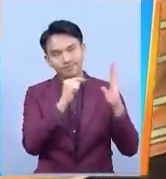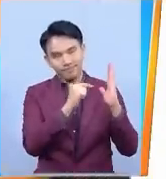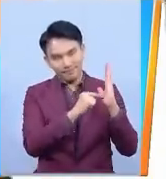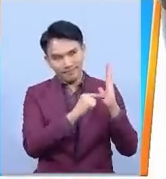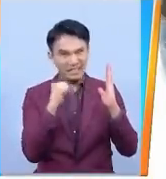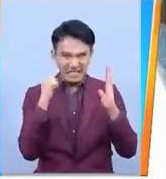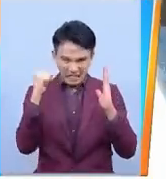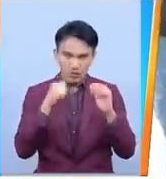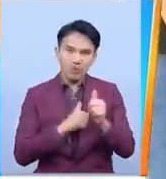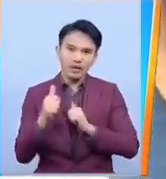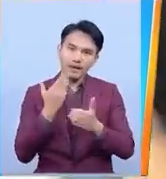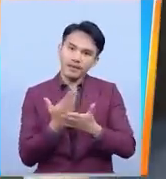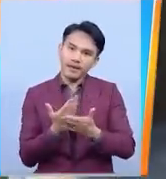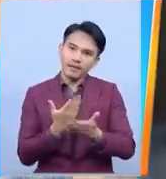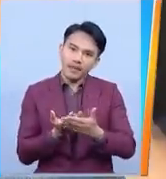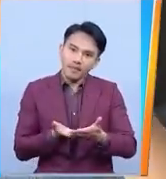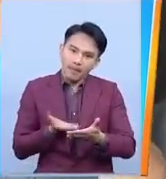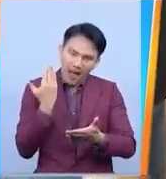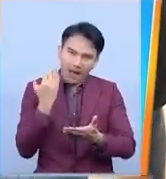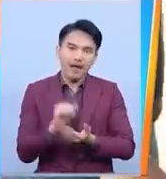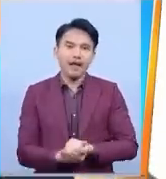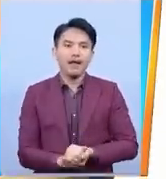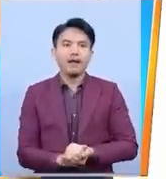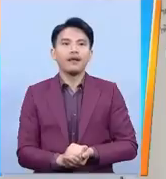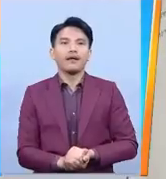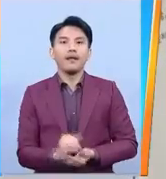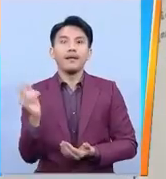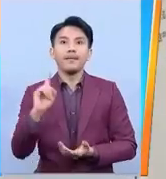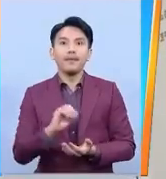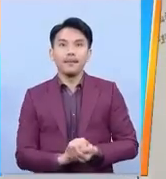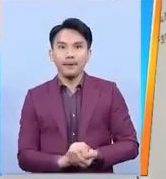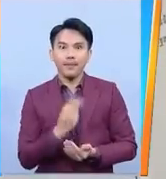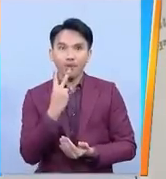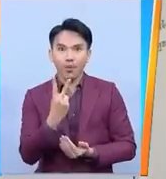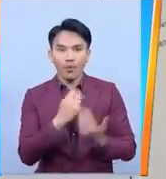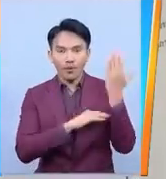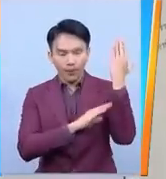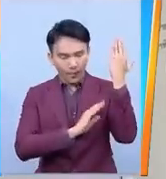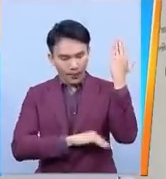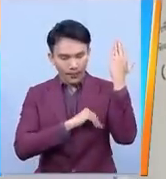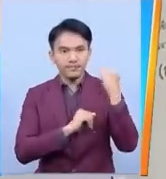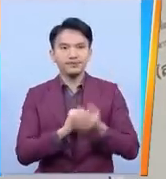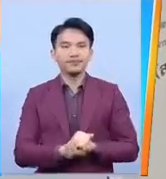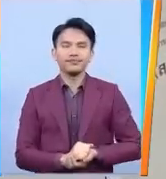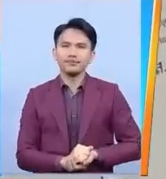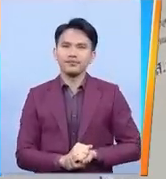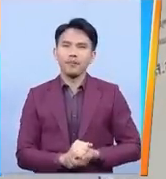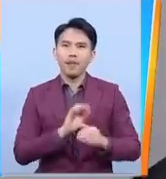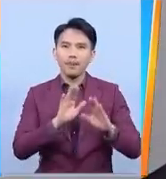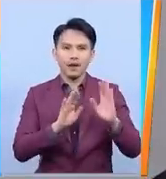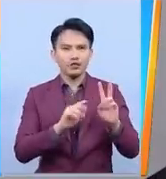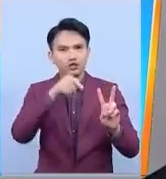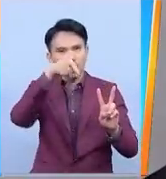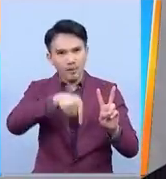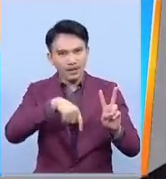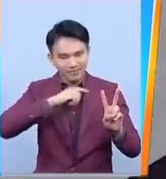สู้กันหนักราคาจะไหลไปสูงกว่านั้นอีกไฮไลท์เนี่ยเค้าบอกให้จับตาดูภาคใต้เฉลี่ยหัวนึงอย่างต่ำๆ 2,000